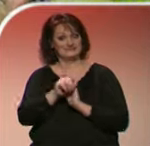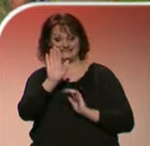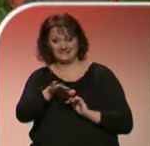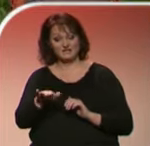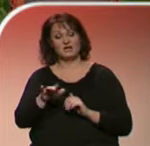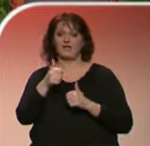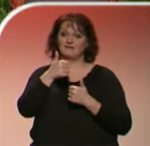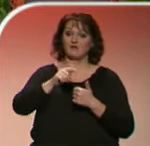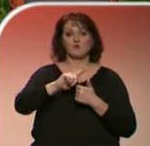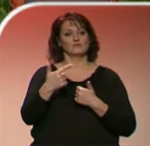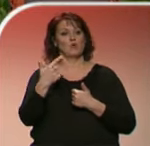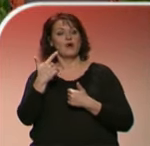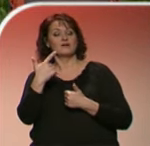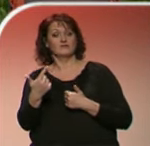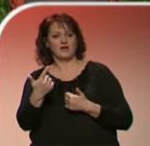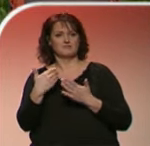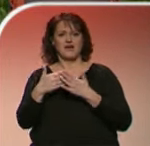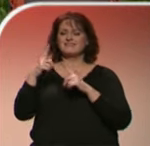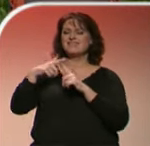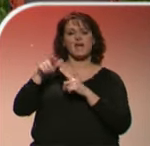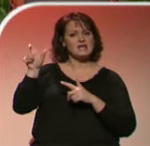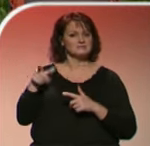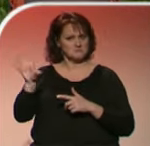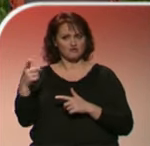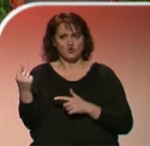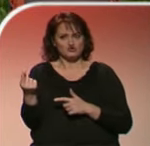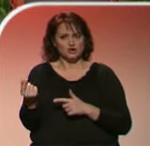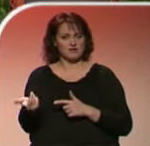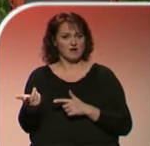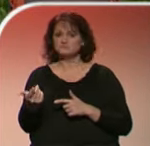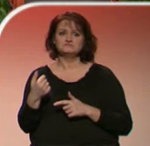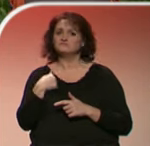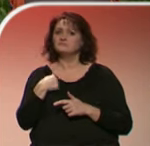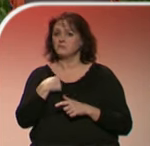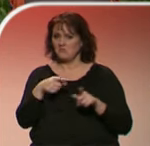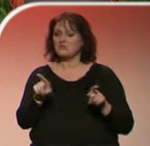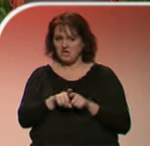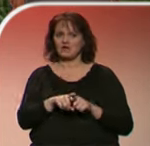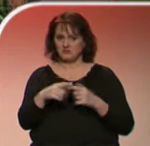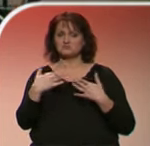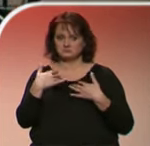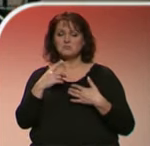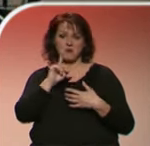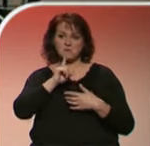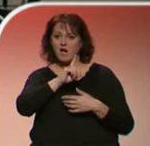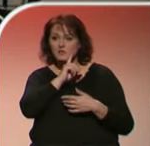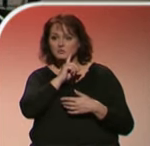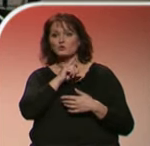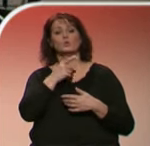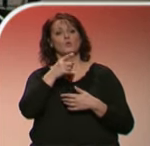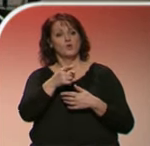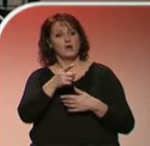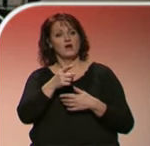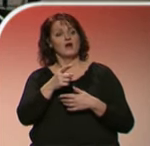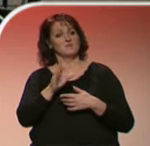jenom jedno dítě, nebo třeba Tereska má dvojčata, tak co bych chtěla se dvojčaty? Máme maminku, máme maminku, která to dává